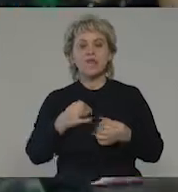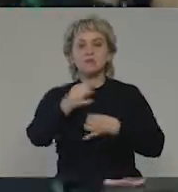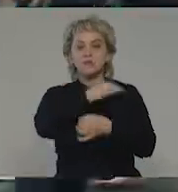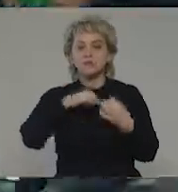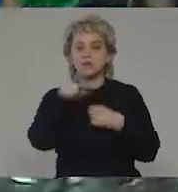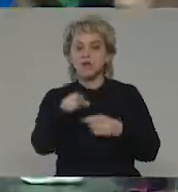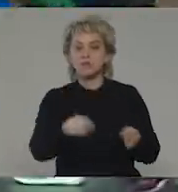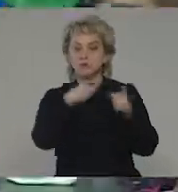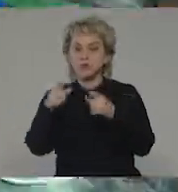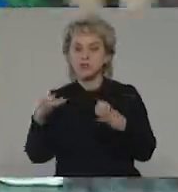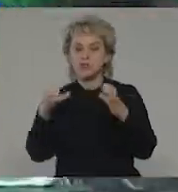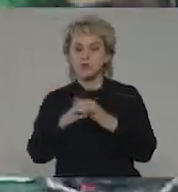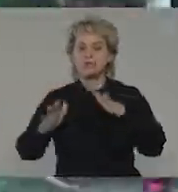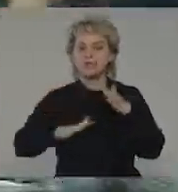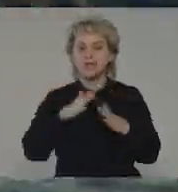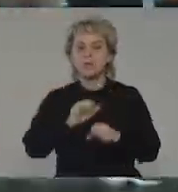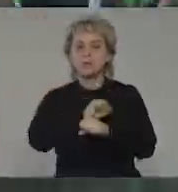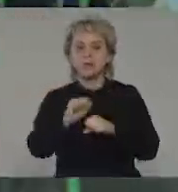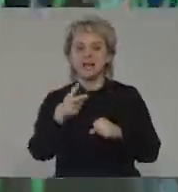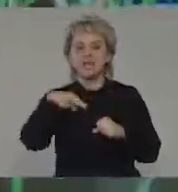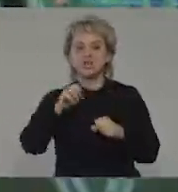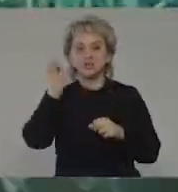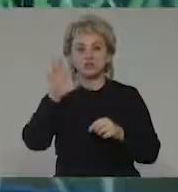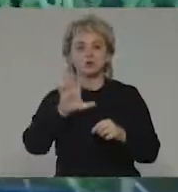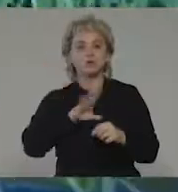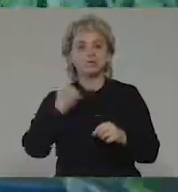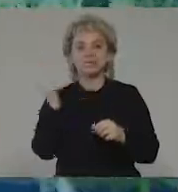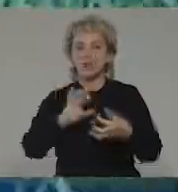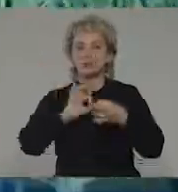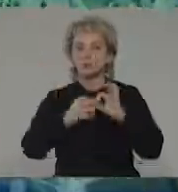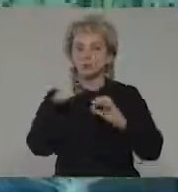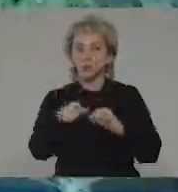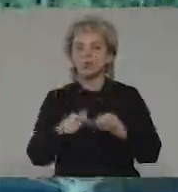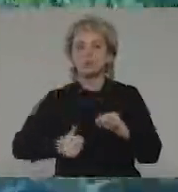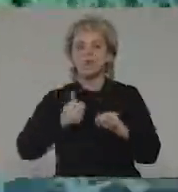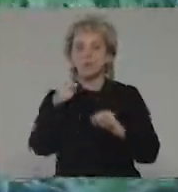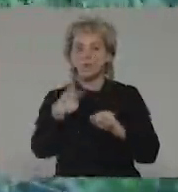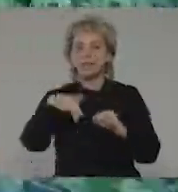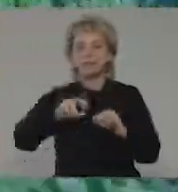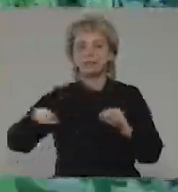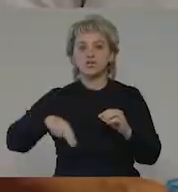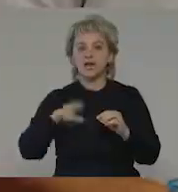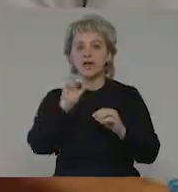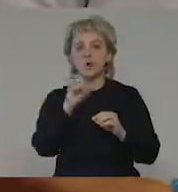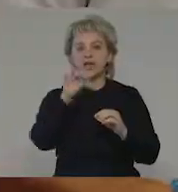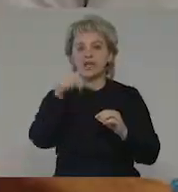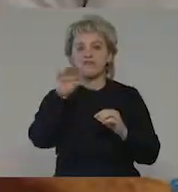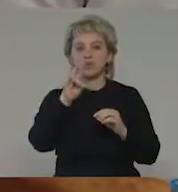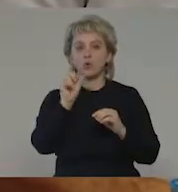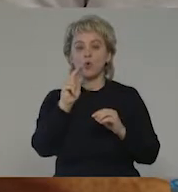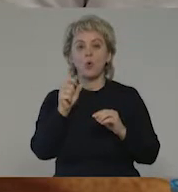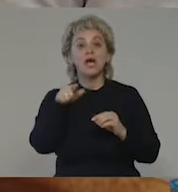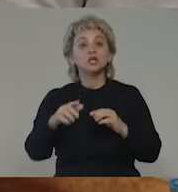Переговоры о переходе в команду тренера-победителя Лиги чемпионов были самыми сложными в карьере гендиректора Антона Ревенко.